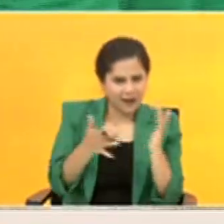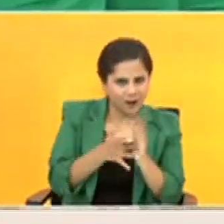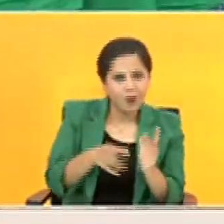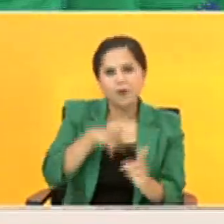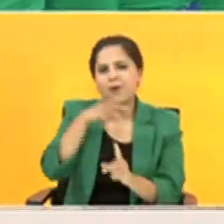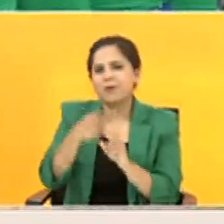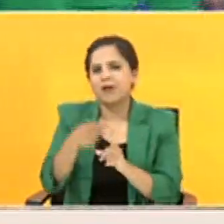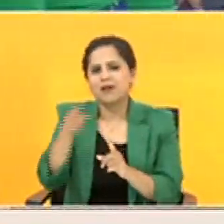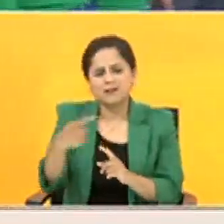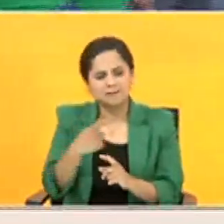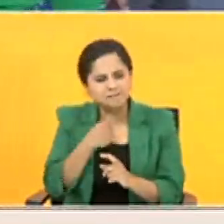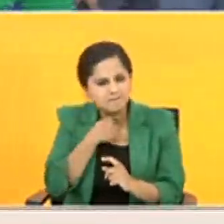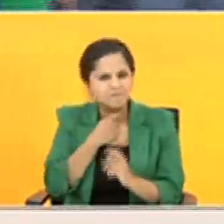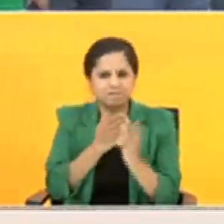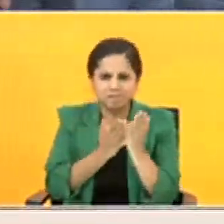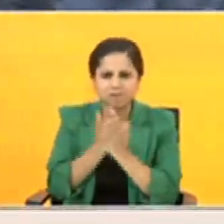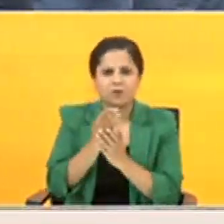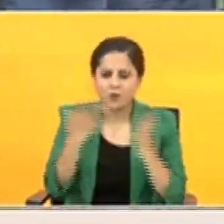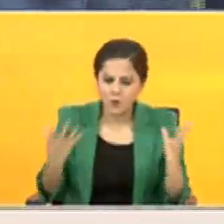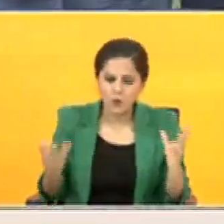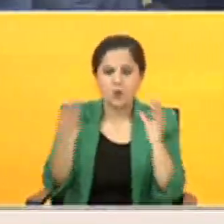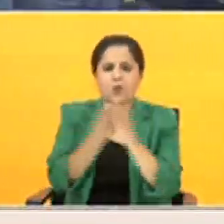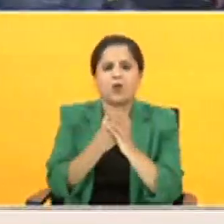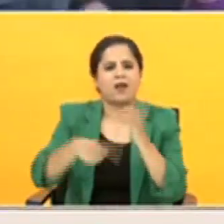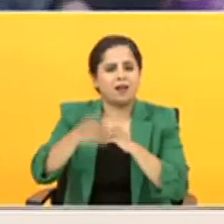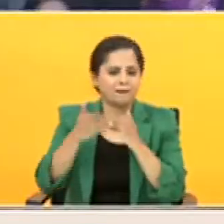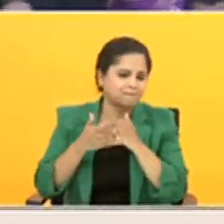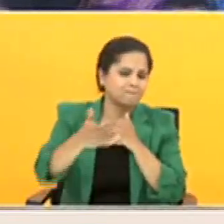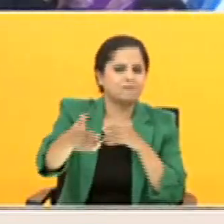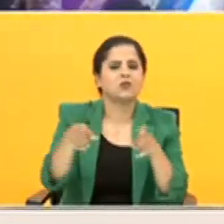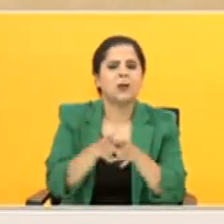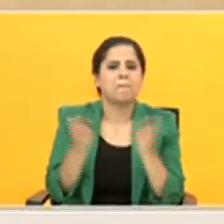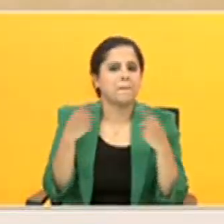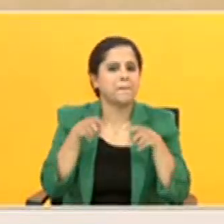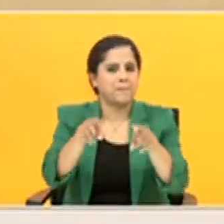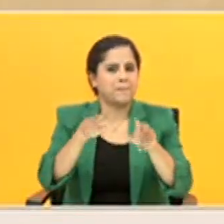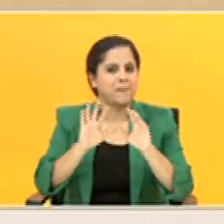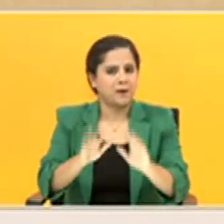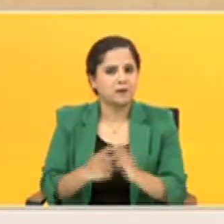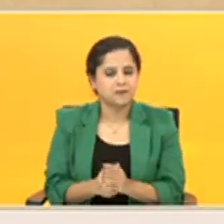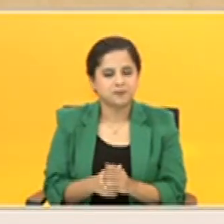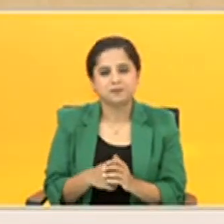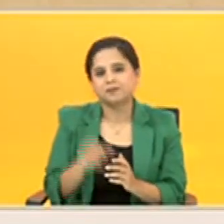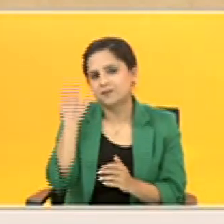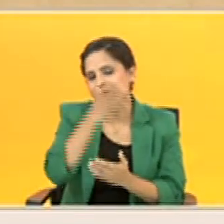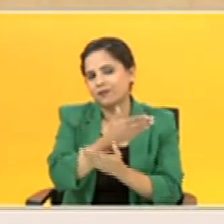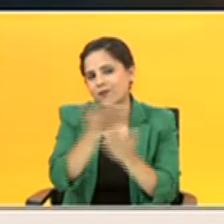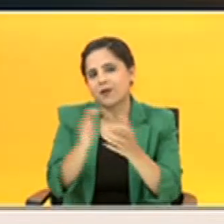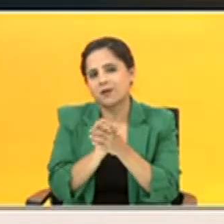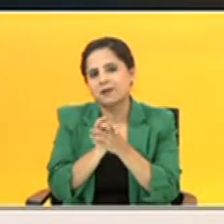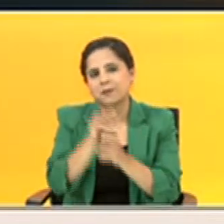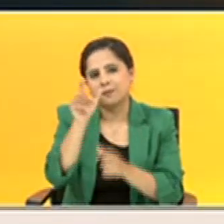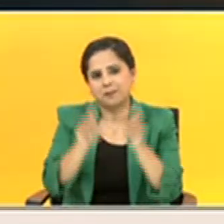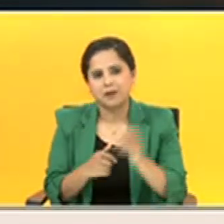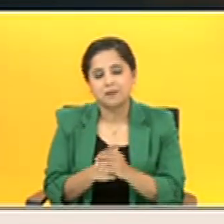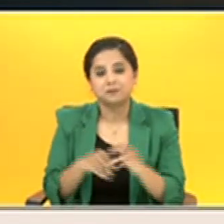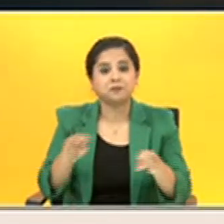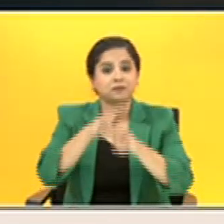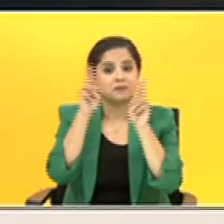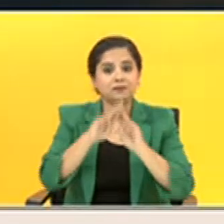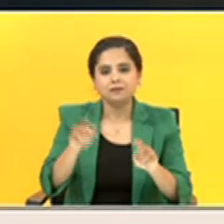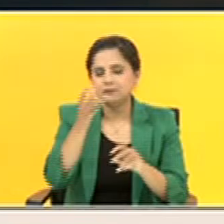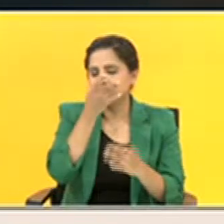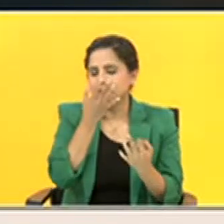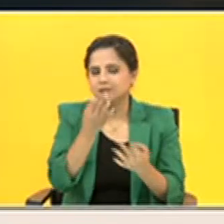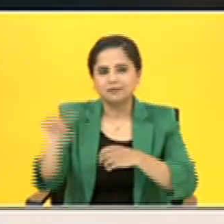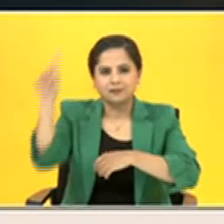और संकल्प एक साथ चलते हैं। मेरे प्यारे देशवासियों, अंतर्राष्ट्रीय योग दिवस